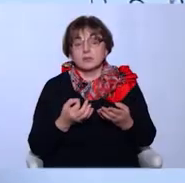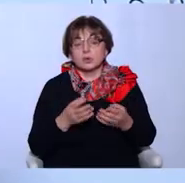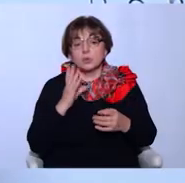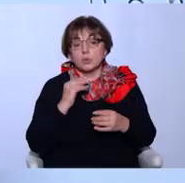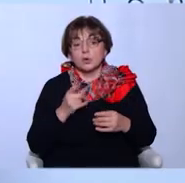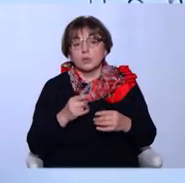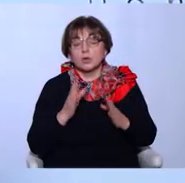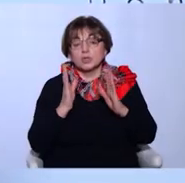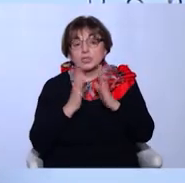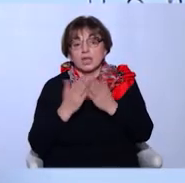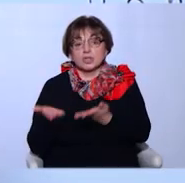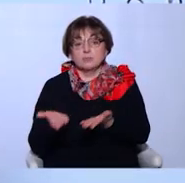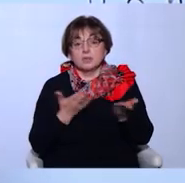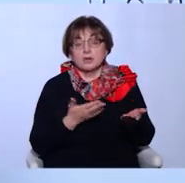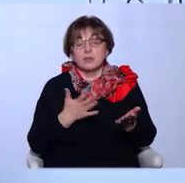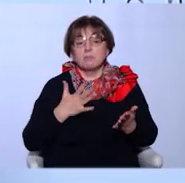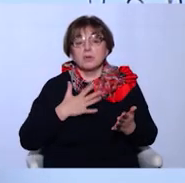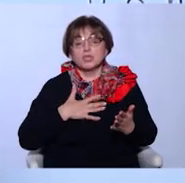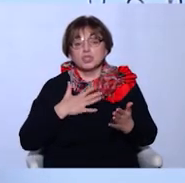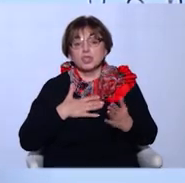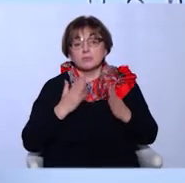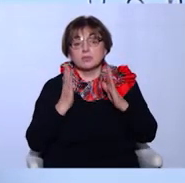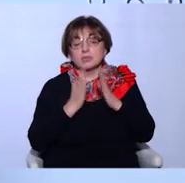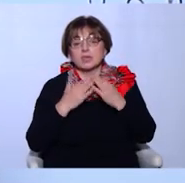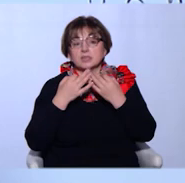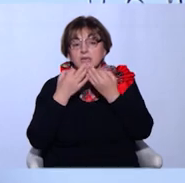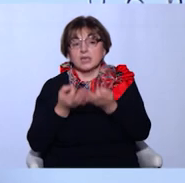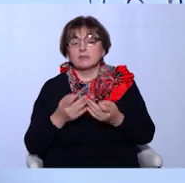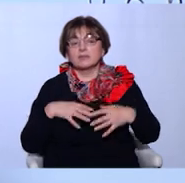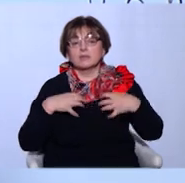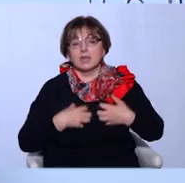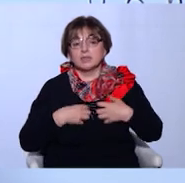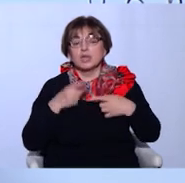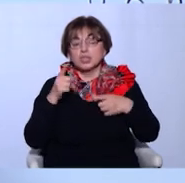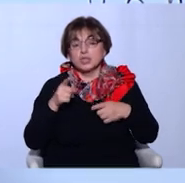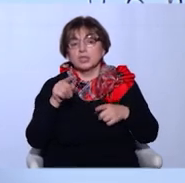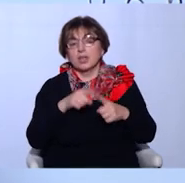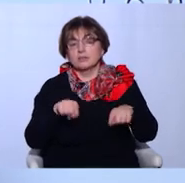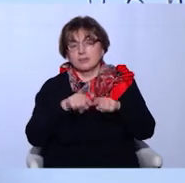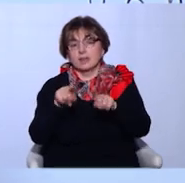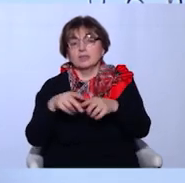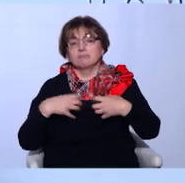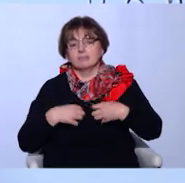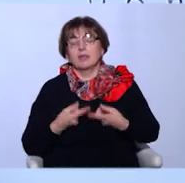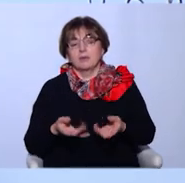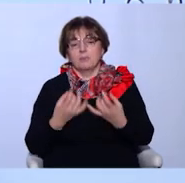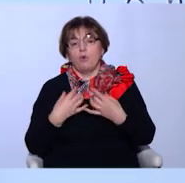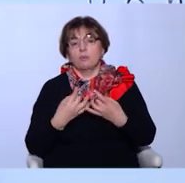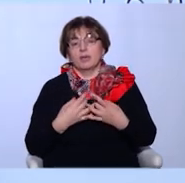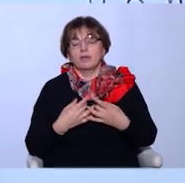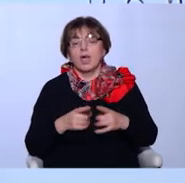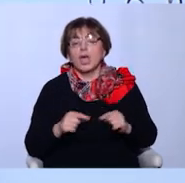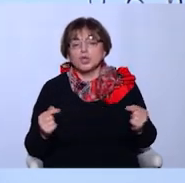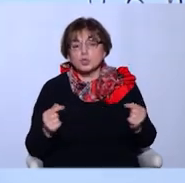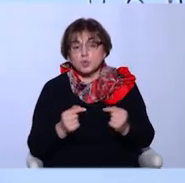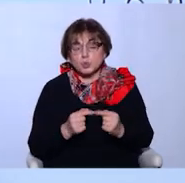როცა შინ მიიპატიჟებს: მე ჩემსას გეტყვი დარდებსა, შენ შენი გამიზიარე. აი გურამიშვილიც ეს